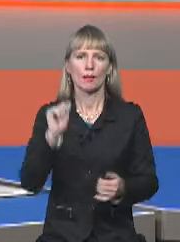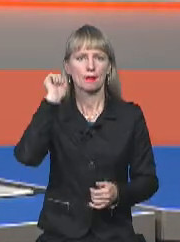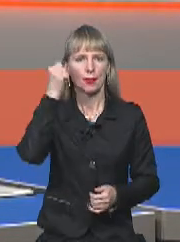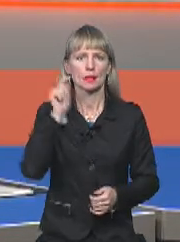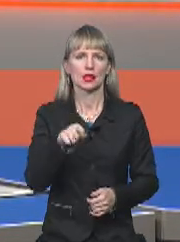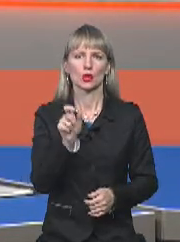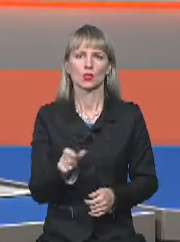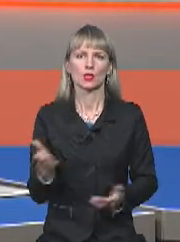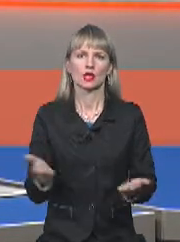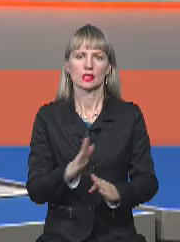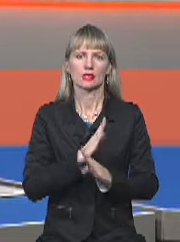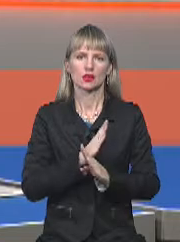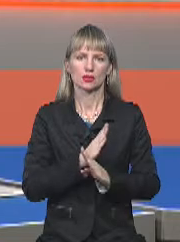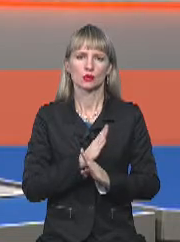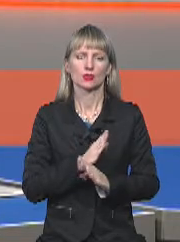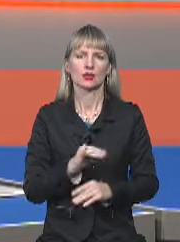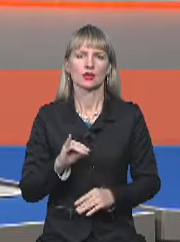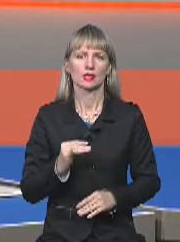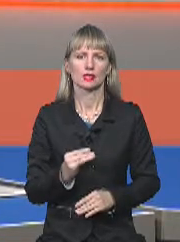тих людей, які загинули. І